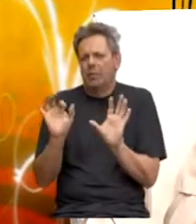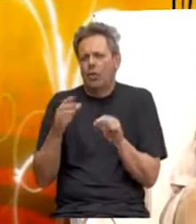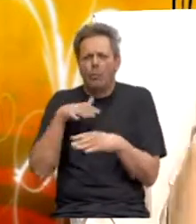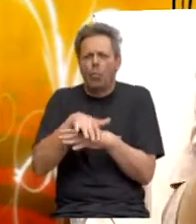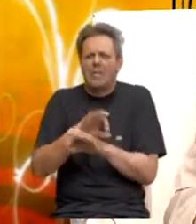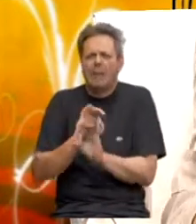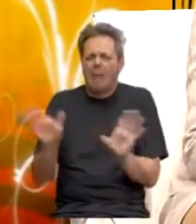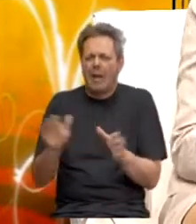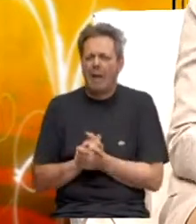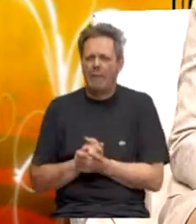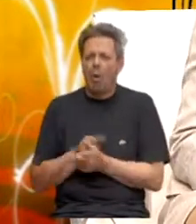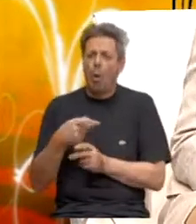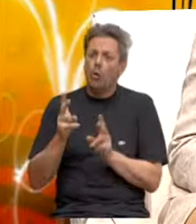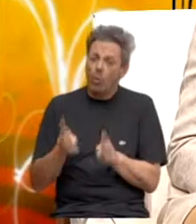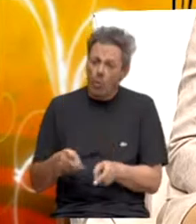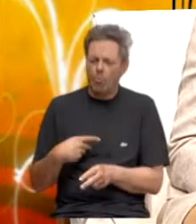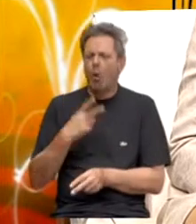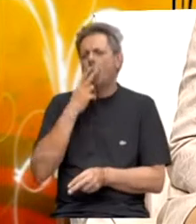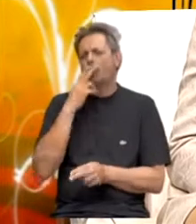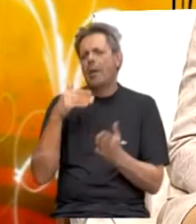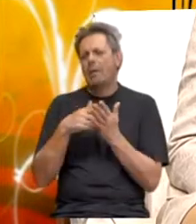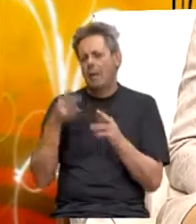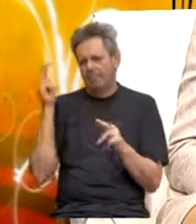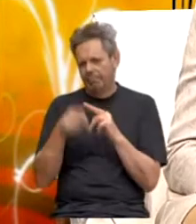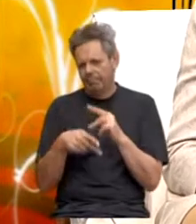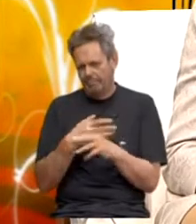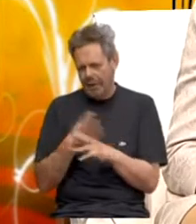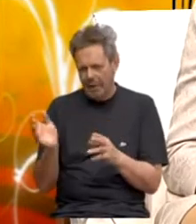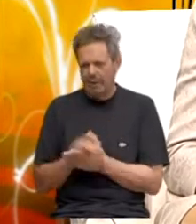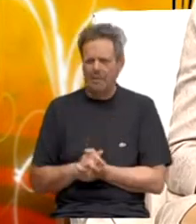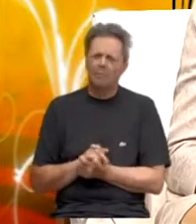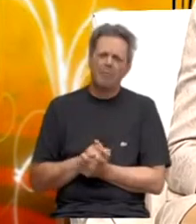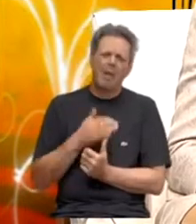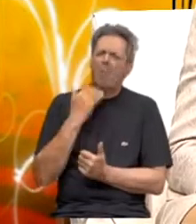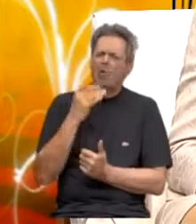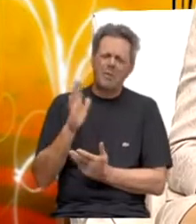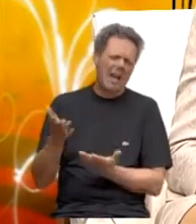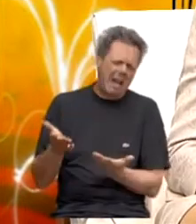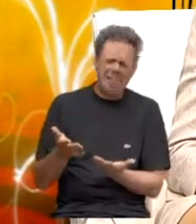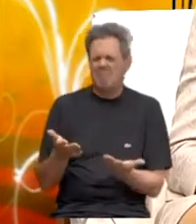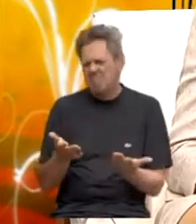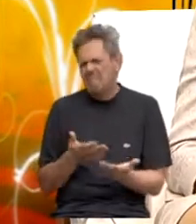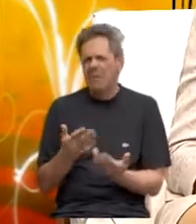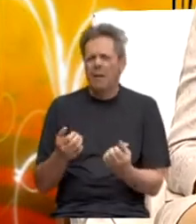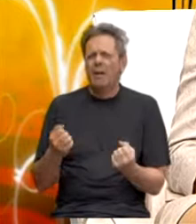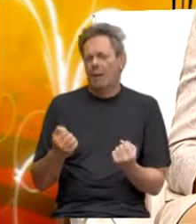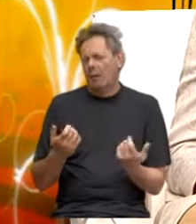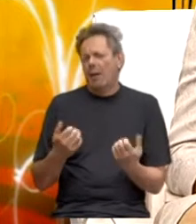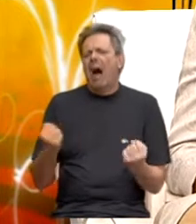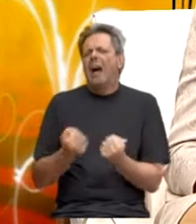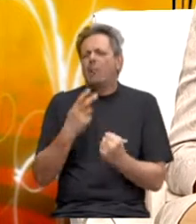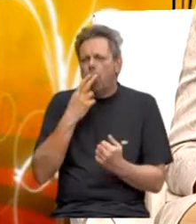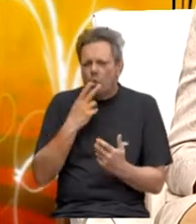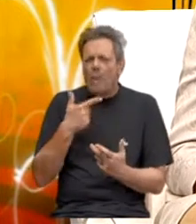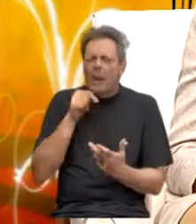sada... Da. Na ono što možemo je prvo pušenje. Dakle, bilo da se radi o aktivnom pušenju ili da se radi o pasivnom, odnosno da ste u